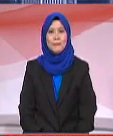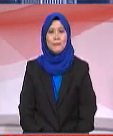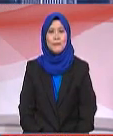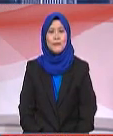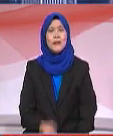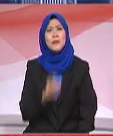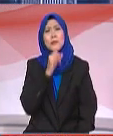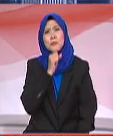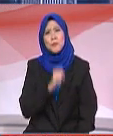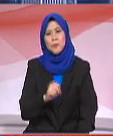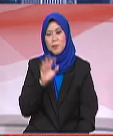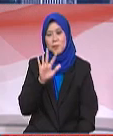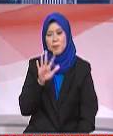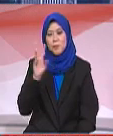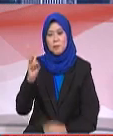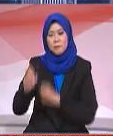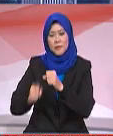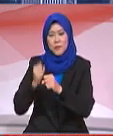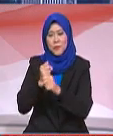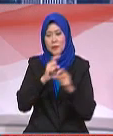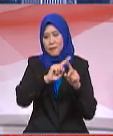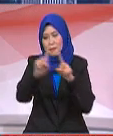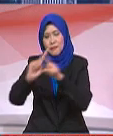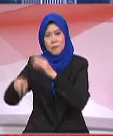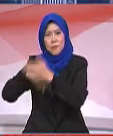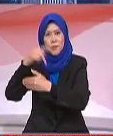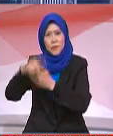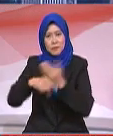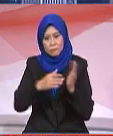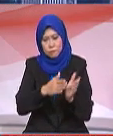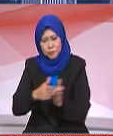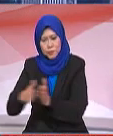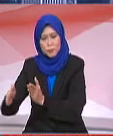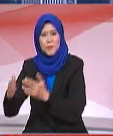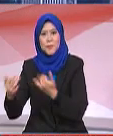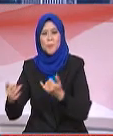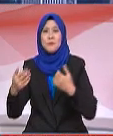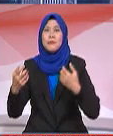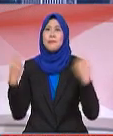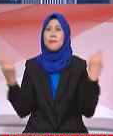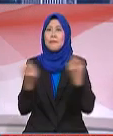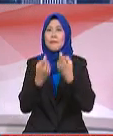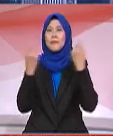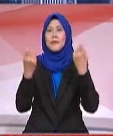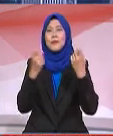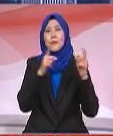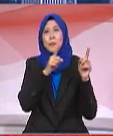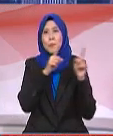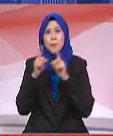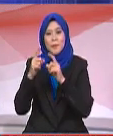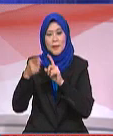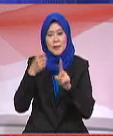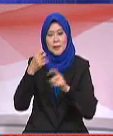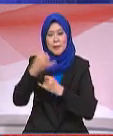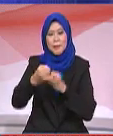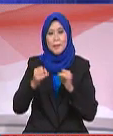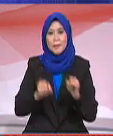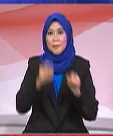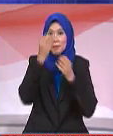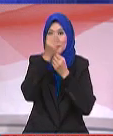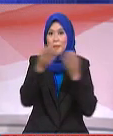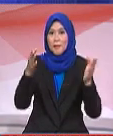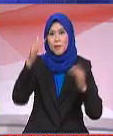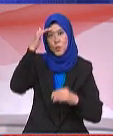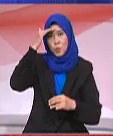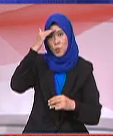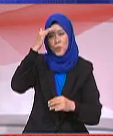Menginjak usia 56 tahun, pelbagai program dirancang bagi memeriahkan sambutan ulang tahun Jabatan Penyiaran Johor,